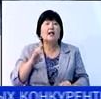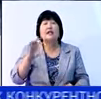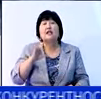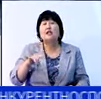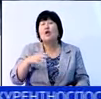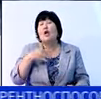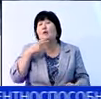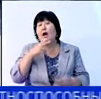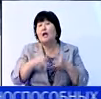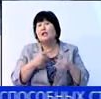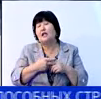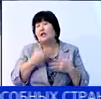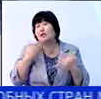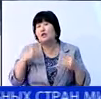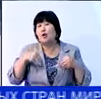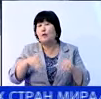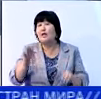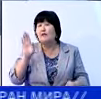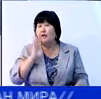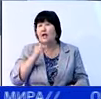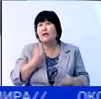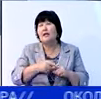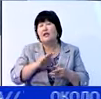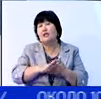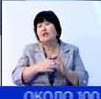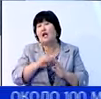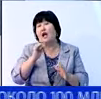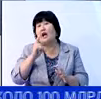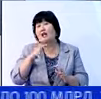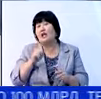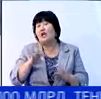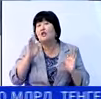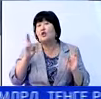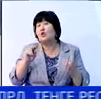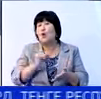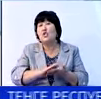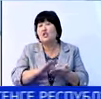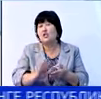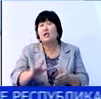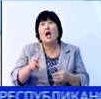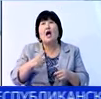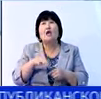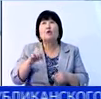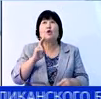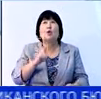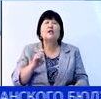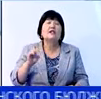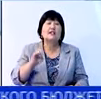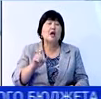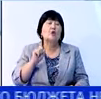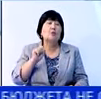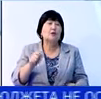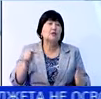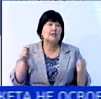района пожаловались на отсутствие поливной воды, а также состояние каналов, которые никто не чистит. Аким области Куанышбек Искаков